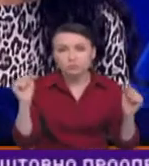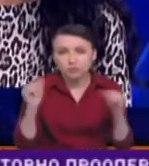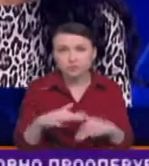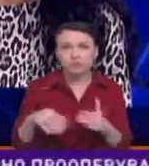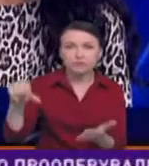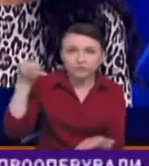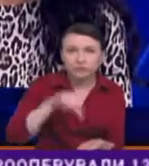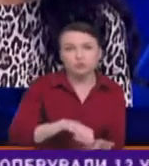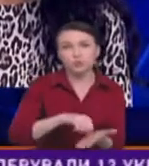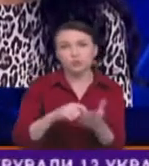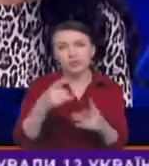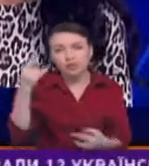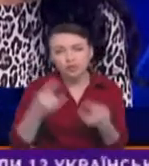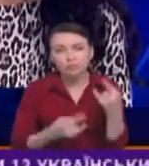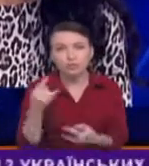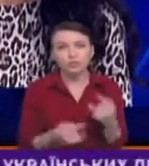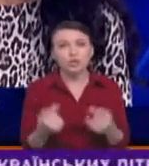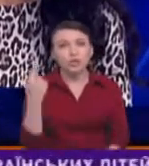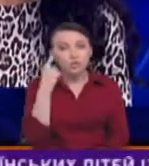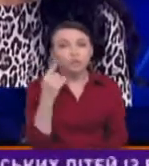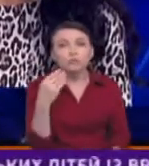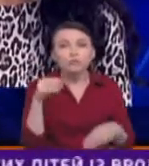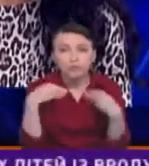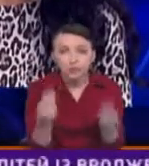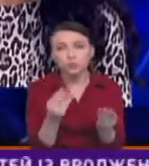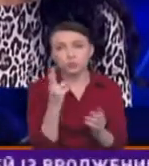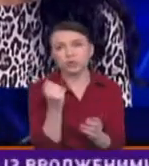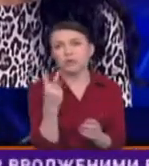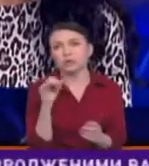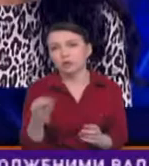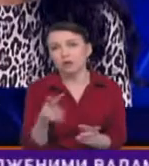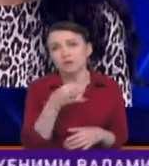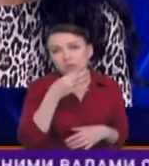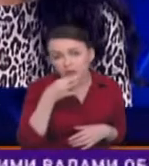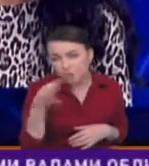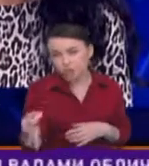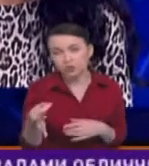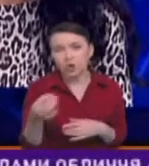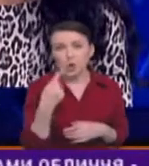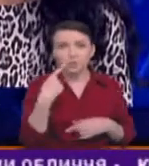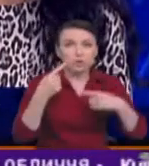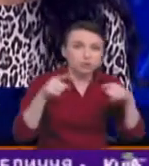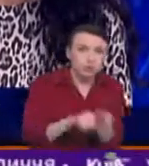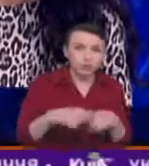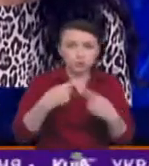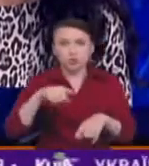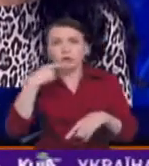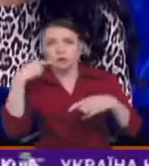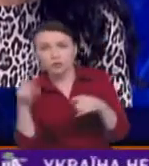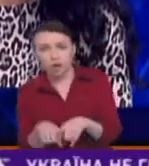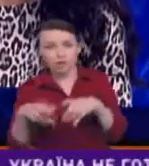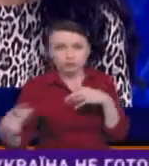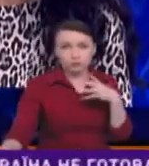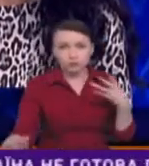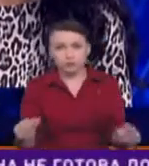виступіть на телебаченні, я думаю, що вам дадуть канал, і ви розкажіть. Один каже так, другий каже так, але бачите,